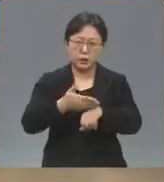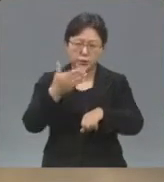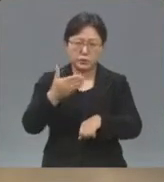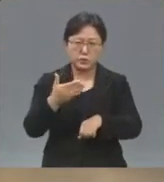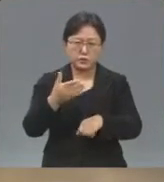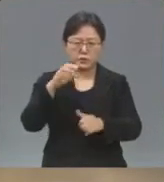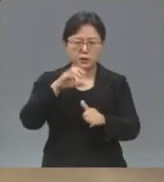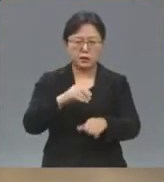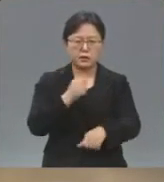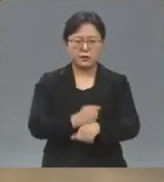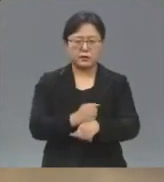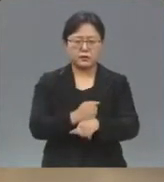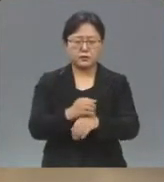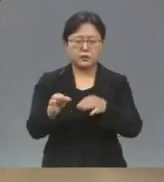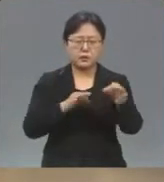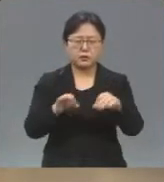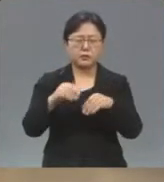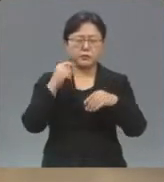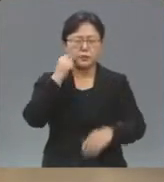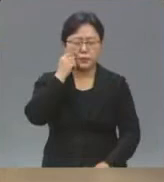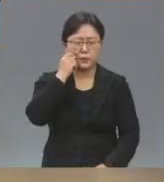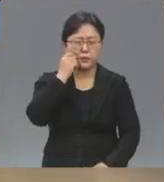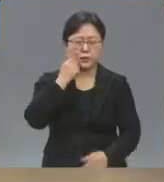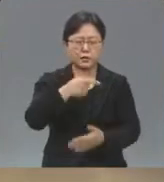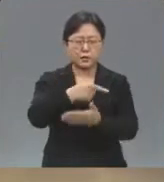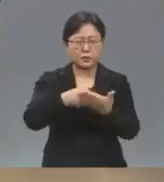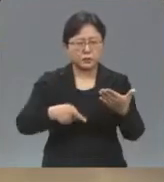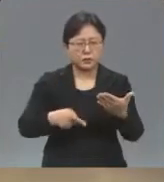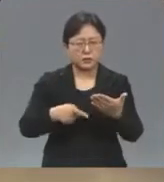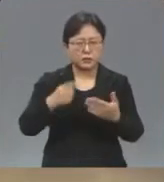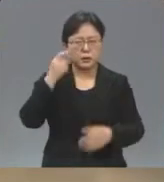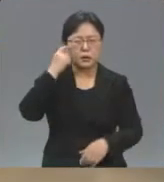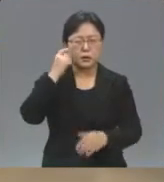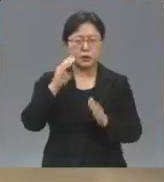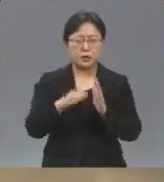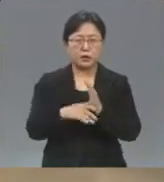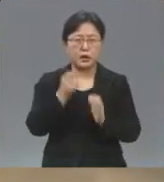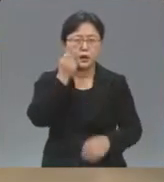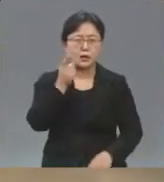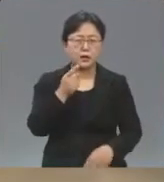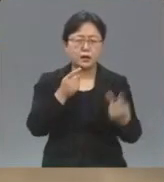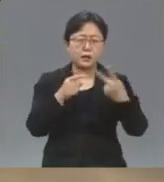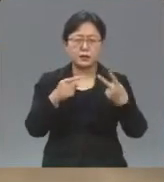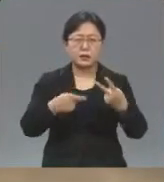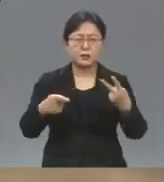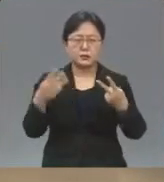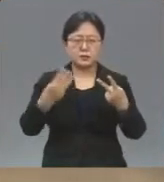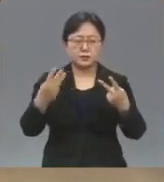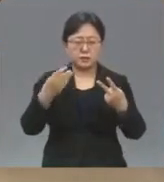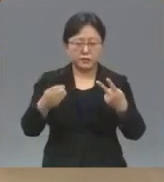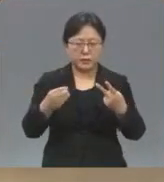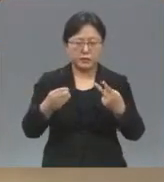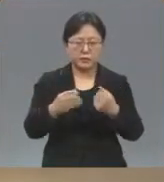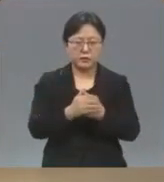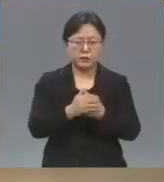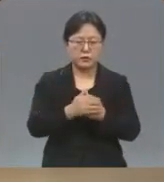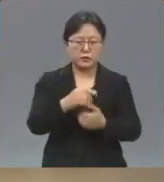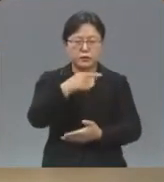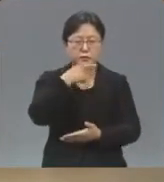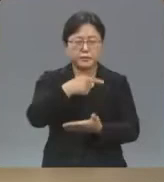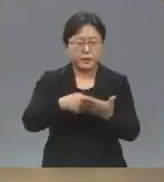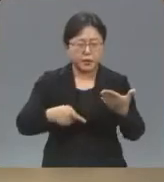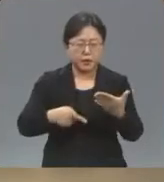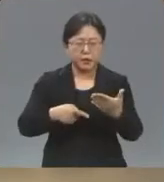되면서 아예 영어 못하고 손실로 볼 때는 한 달에 한 23승 만원씩 적자가 나고